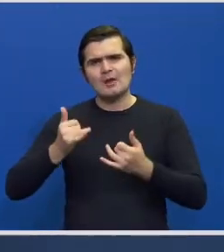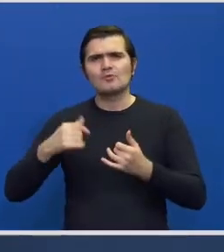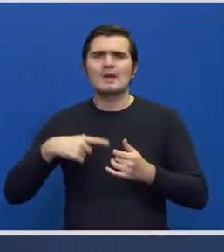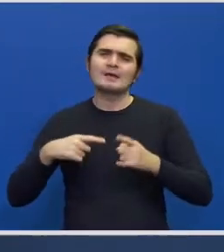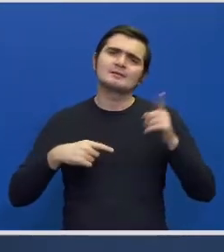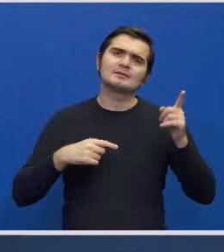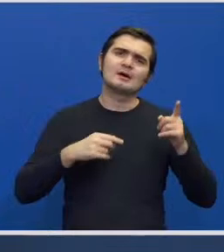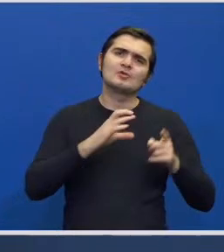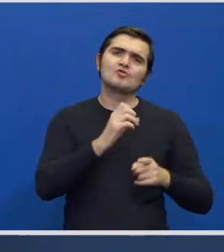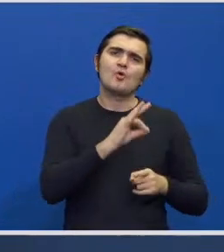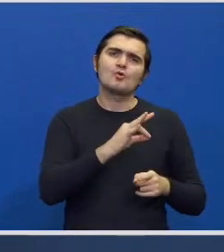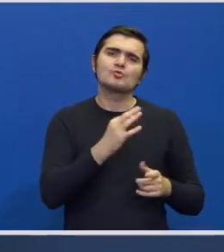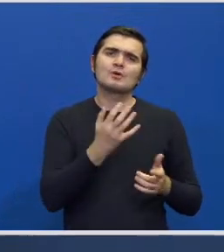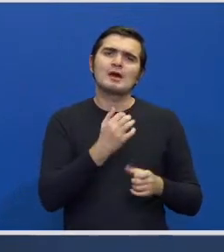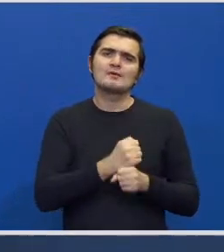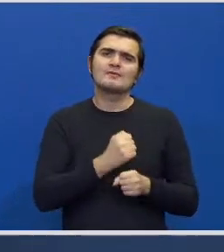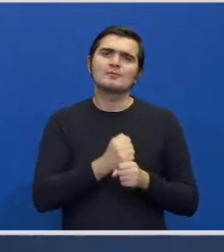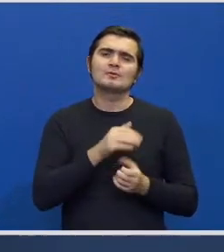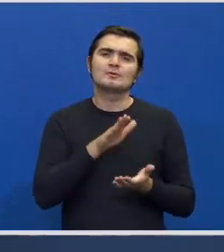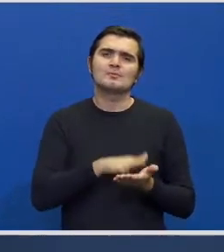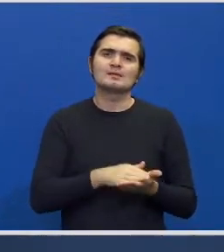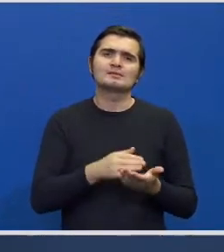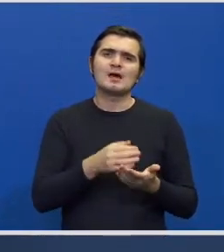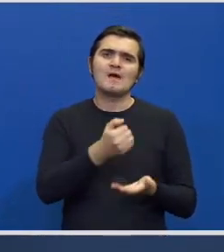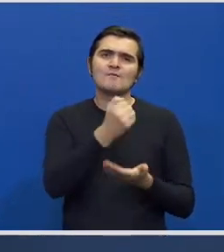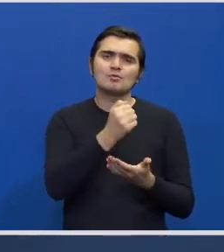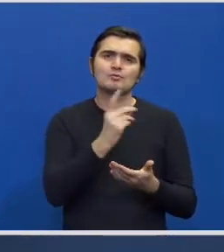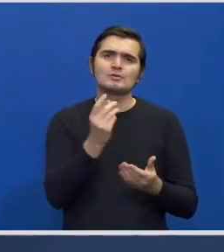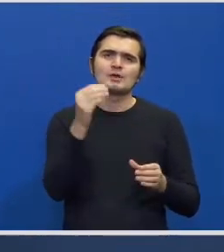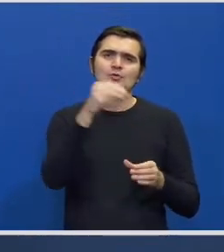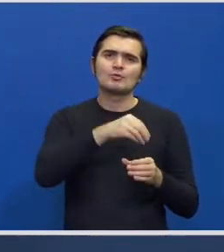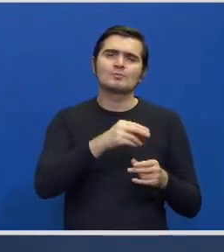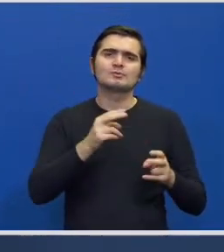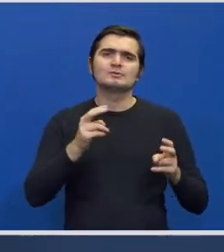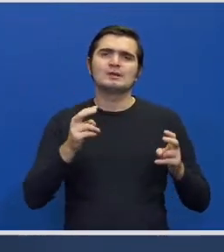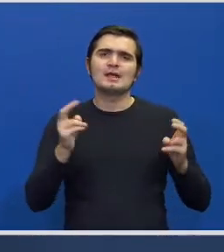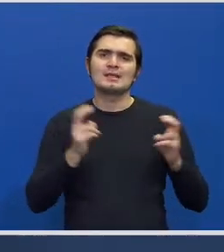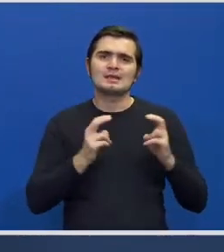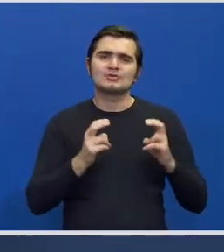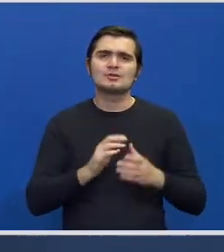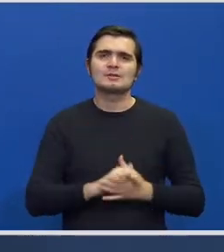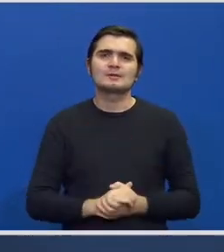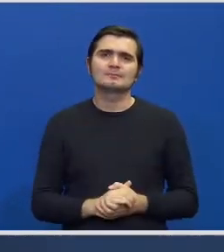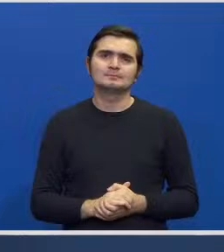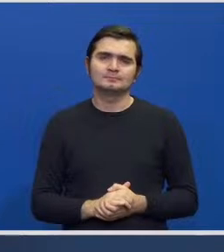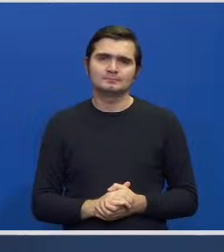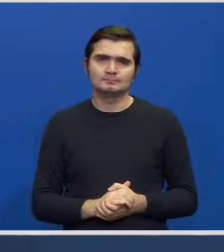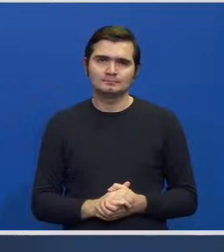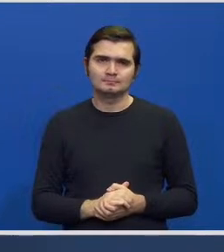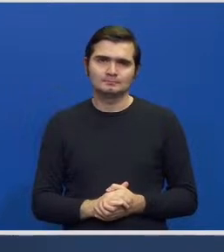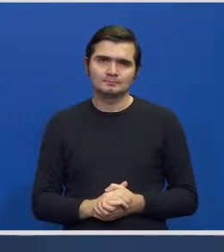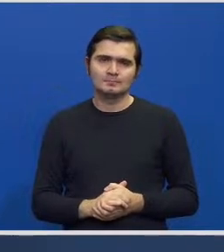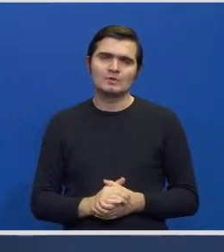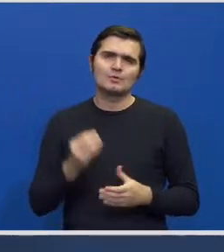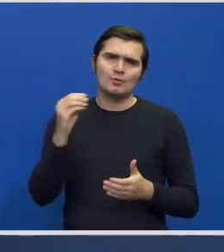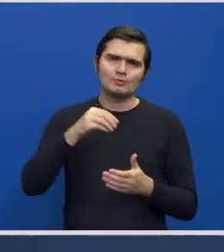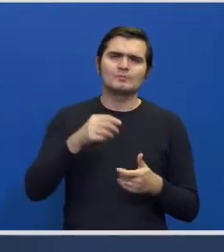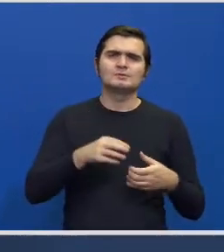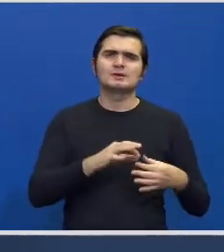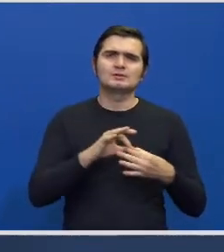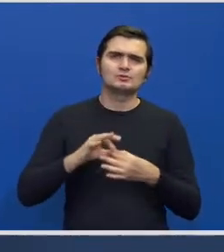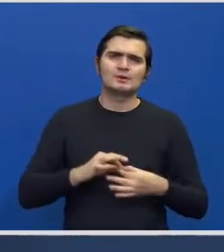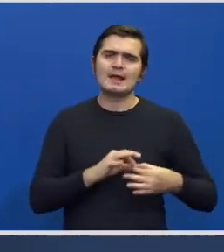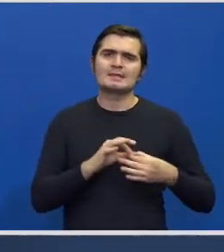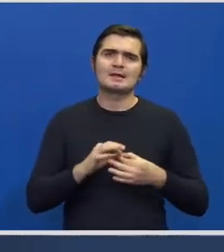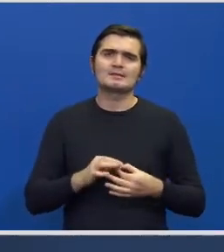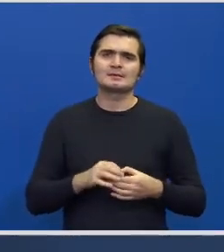bugetele ministerilor, se găsesc în contul de disponibil realizat pe baza fondului de contribuție energetică, fondului de tranziție